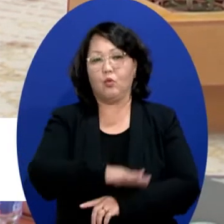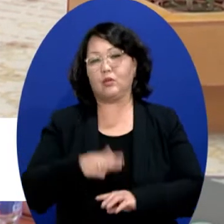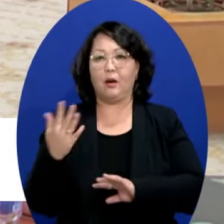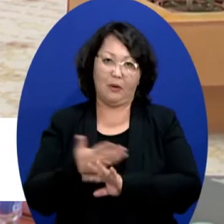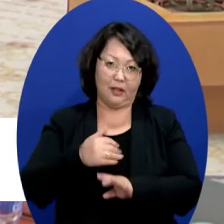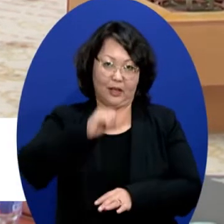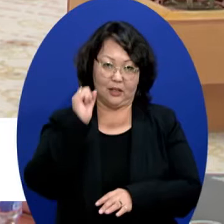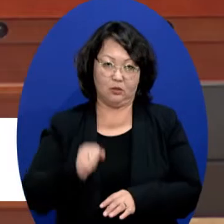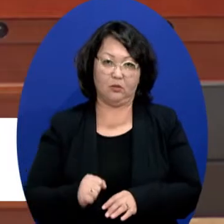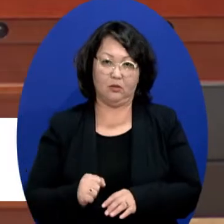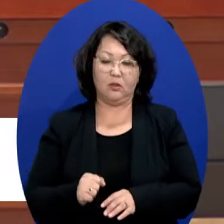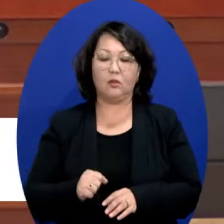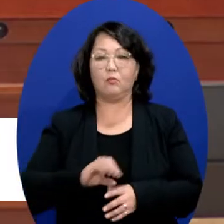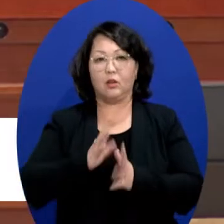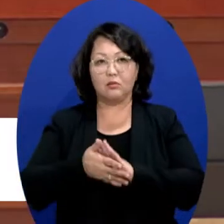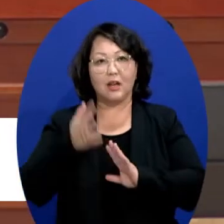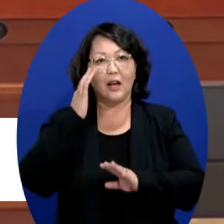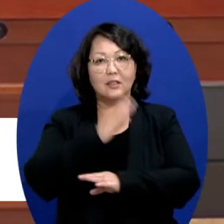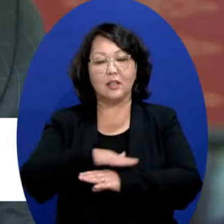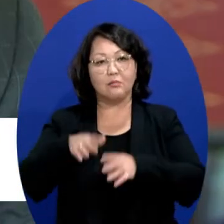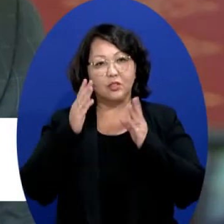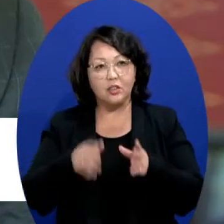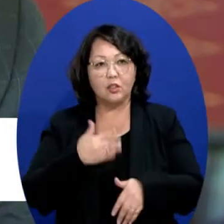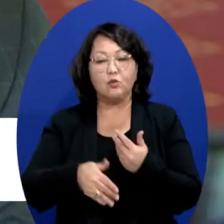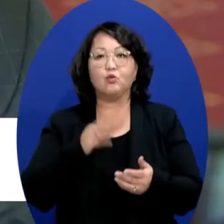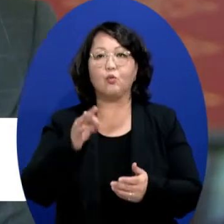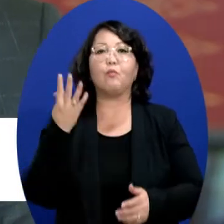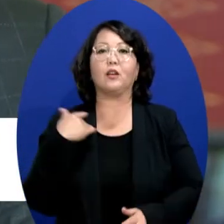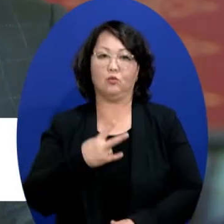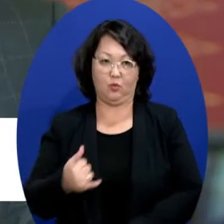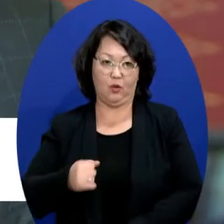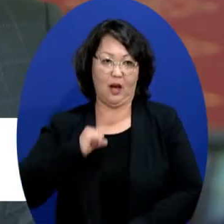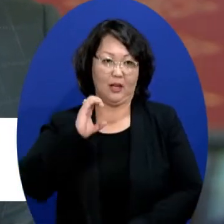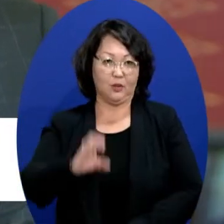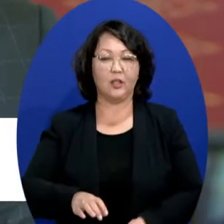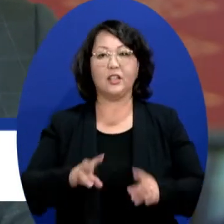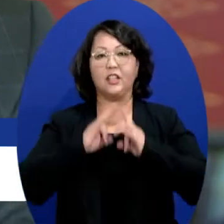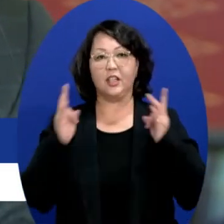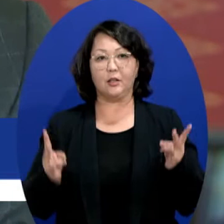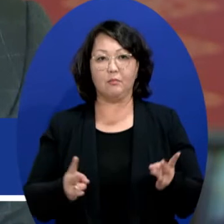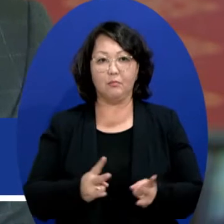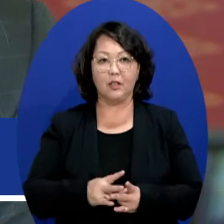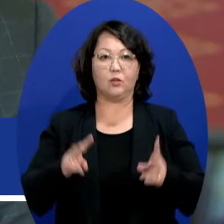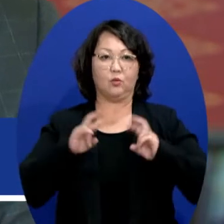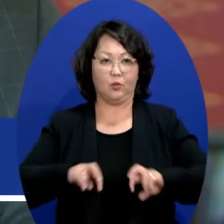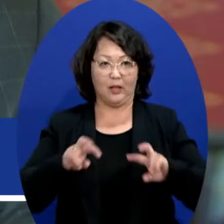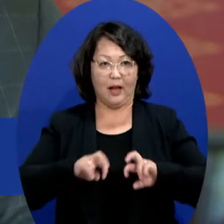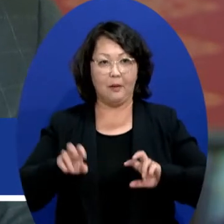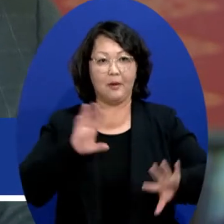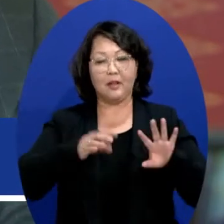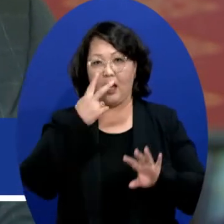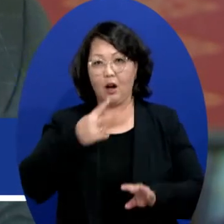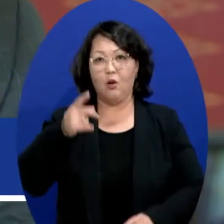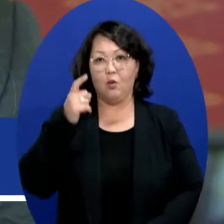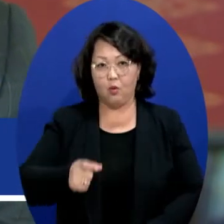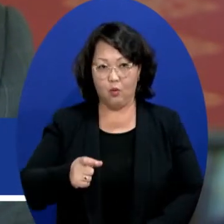хамгааллын асуудал байлаа. Гэвч шийдэл нь зүв байсан уу? Нийгмийн судалгааны төвчөнтөч тэр хүнээ